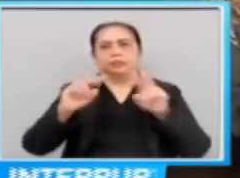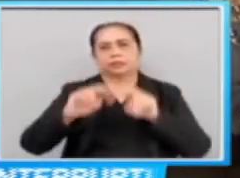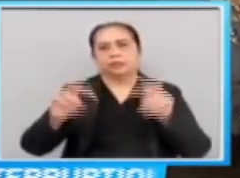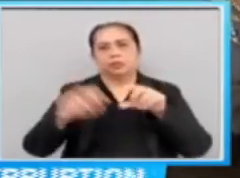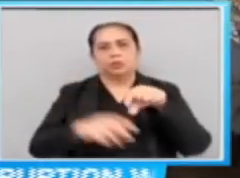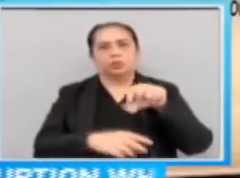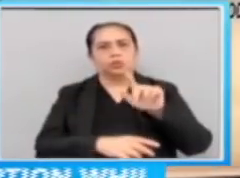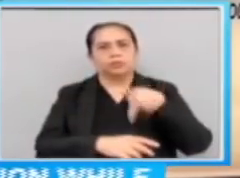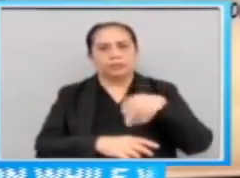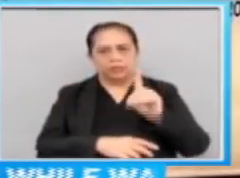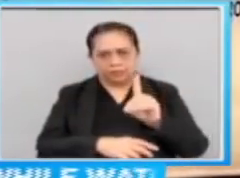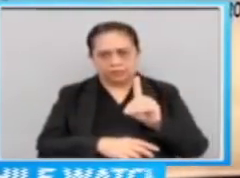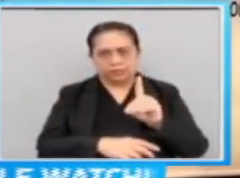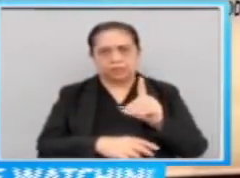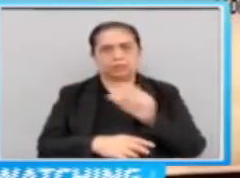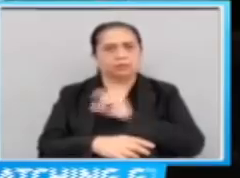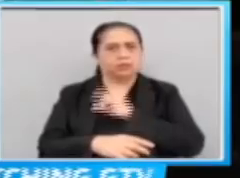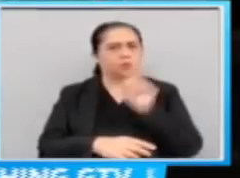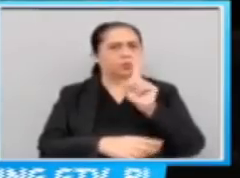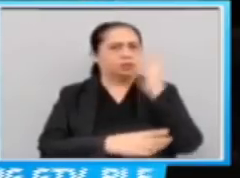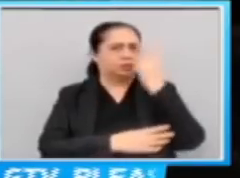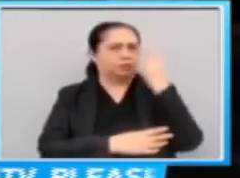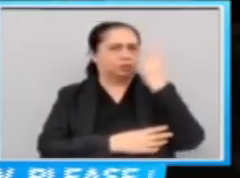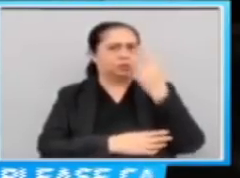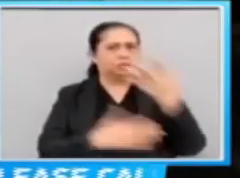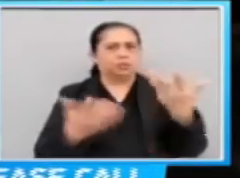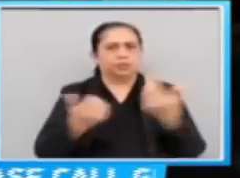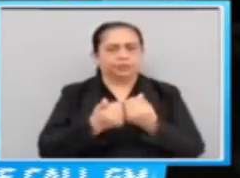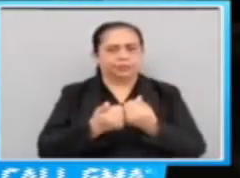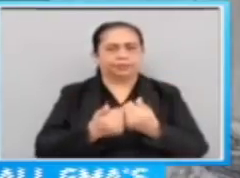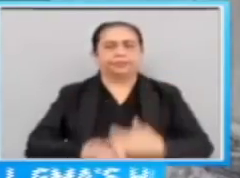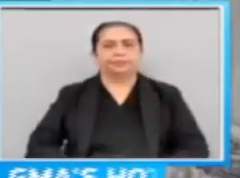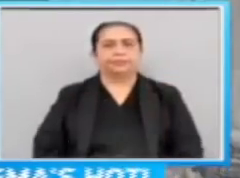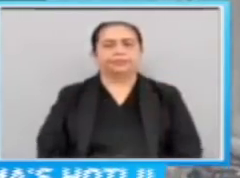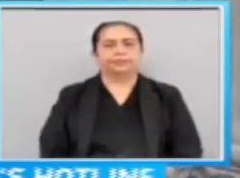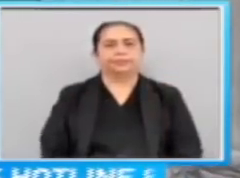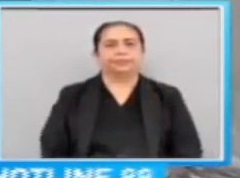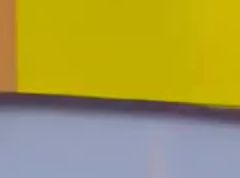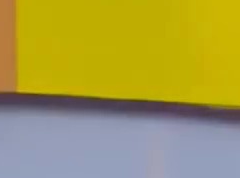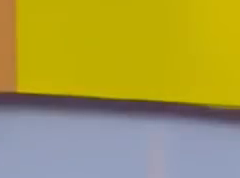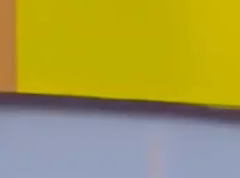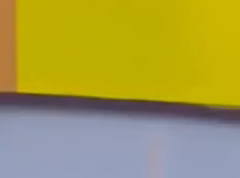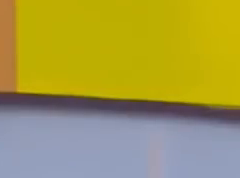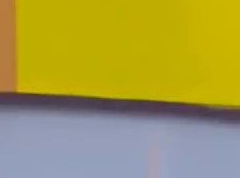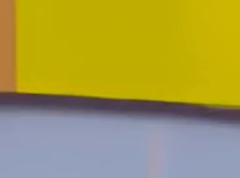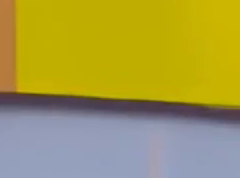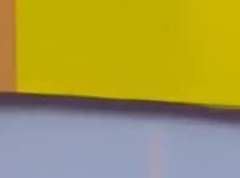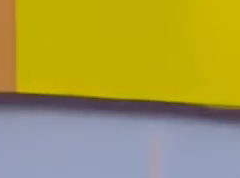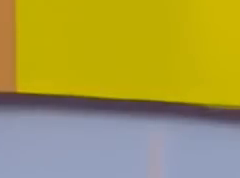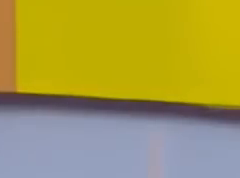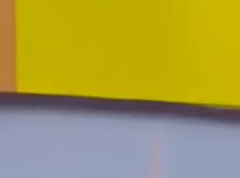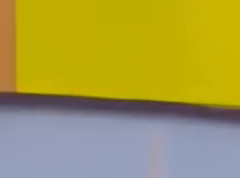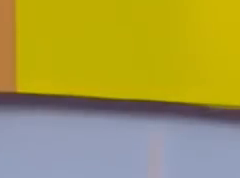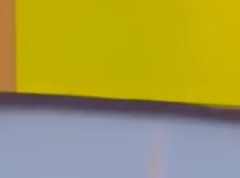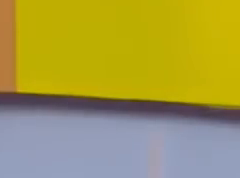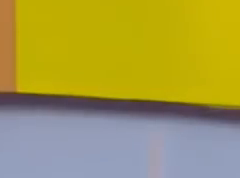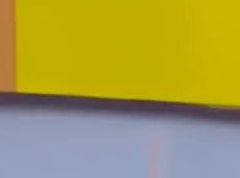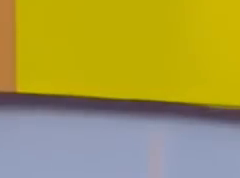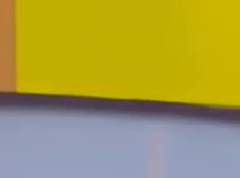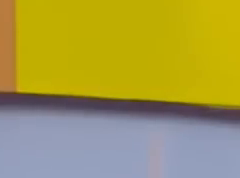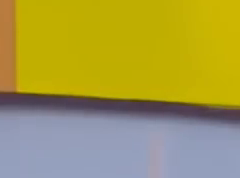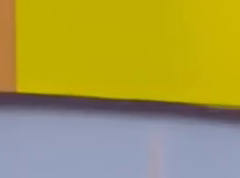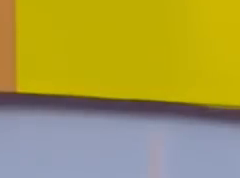Traffic Sector 3 ang dahilan ng aksidente. James Agustin, GMA News. Maging updated sa mga maiinit